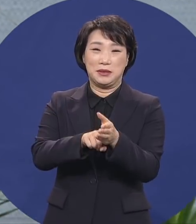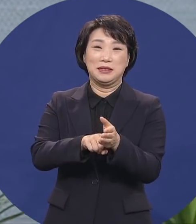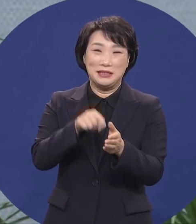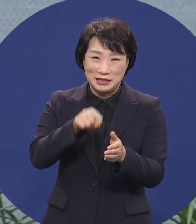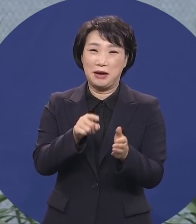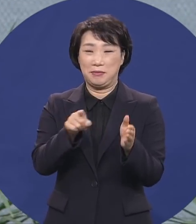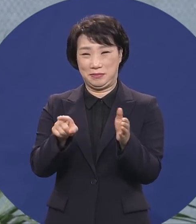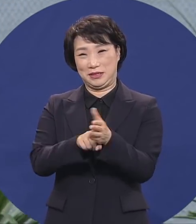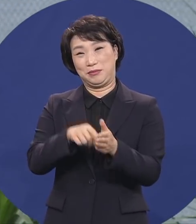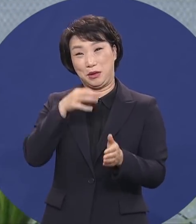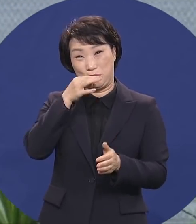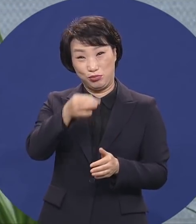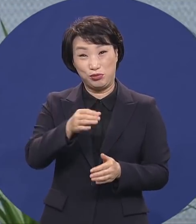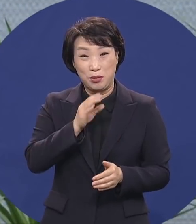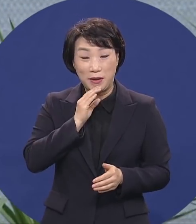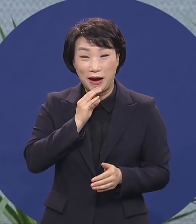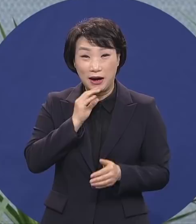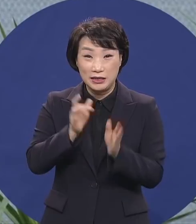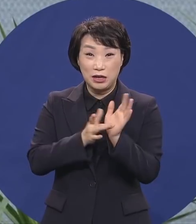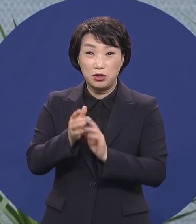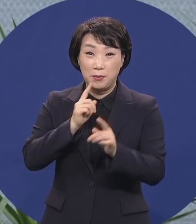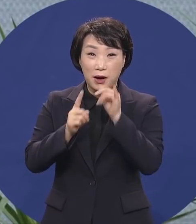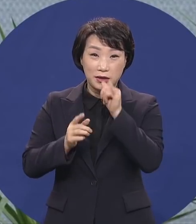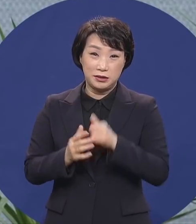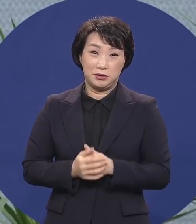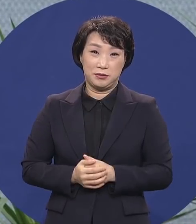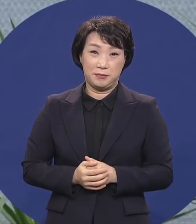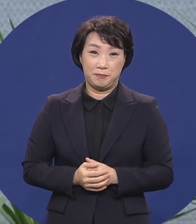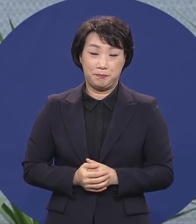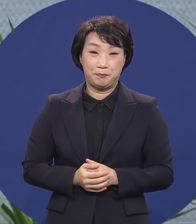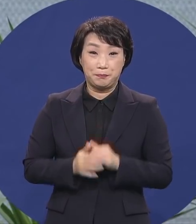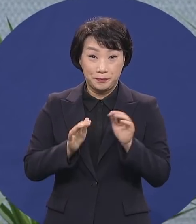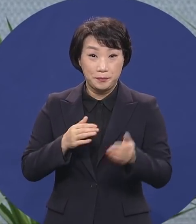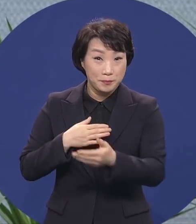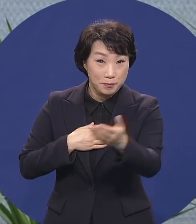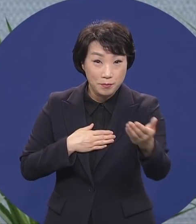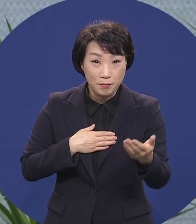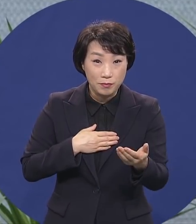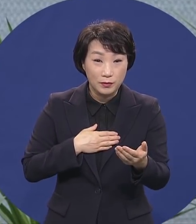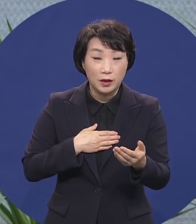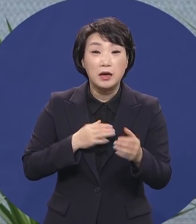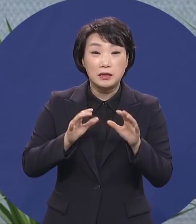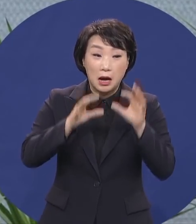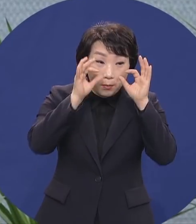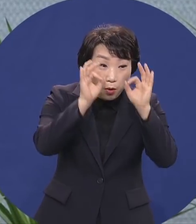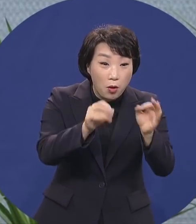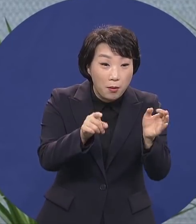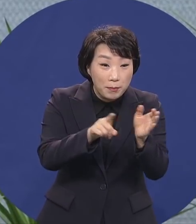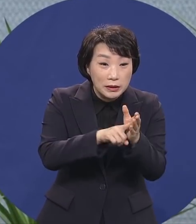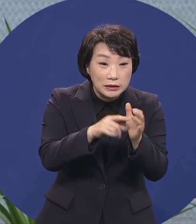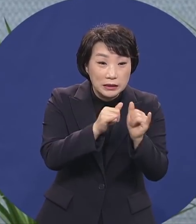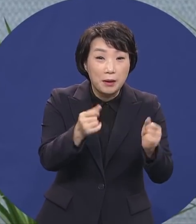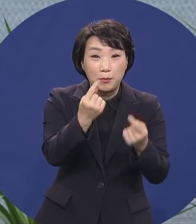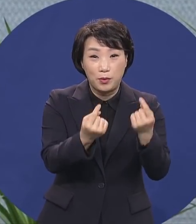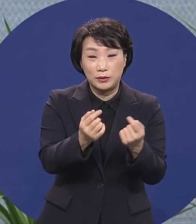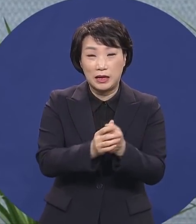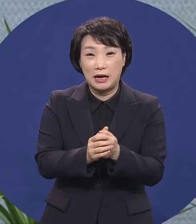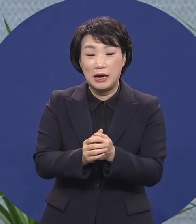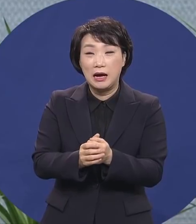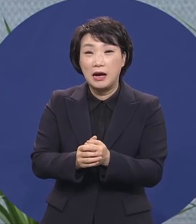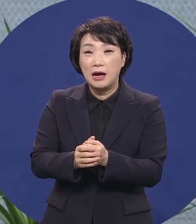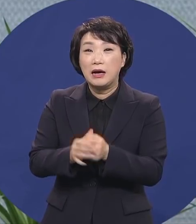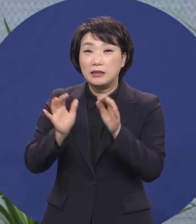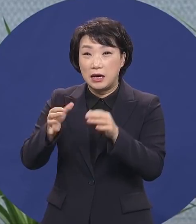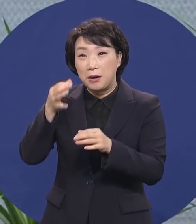믿음이에요. 그래서 예수님이 뭐라고 그랬어? 야, 보고 믿는 자보다